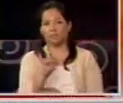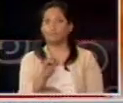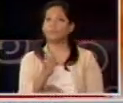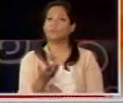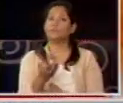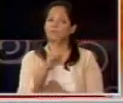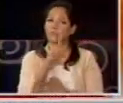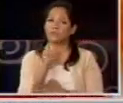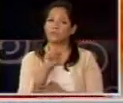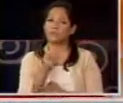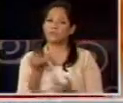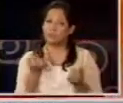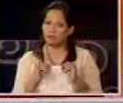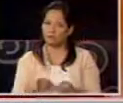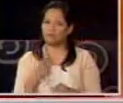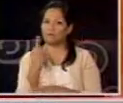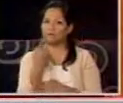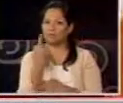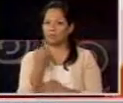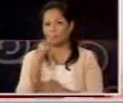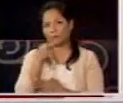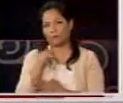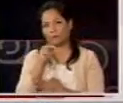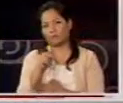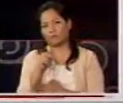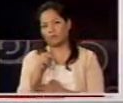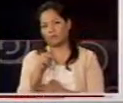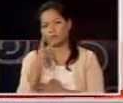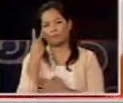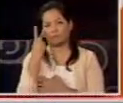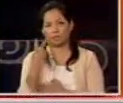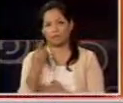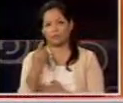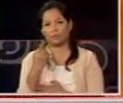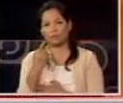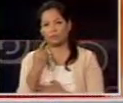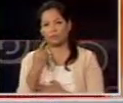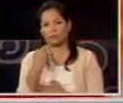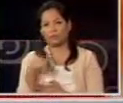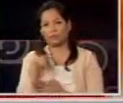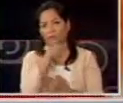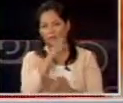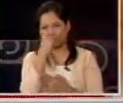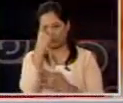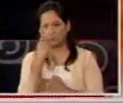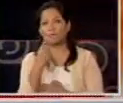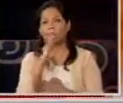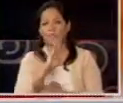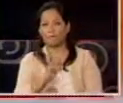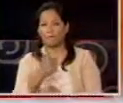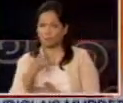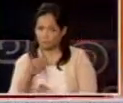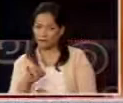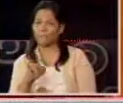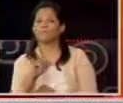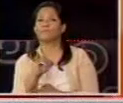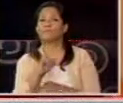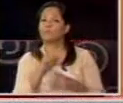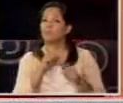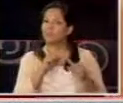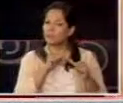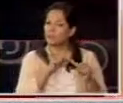incident lamang po. Kasi ang kailangan lang natin makita sa aming pananaw, ano, yung BGEI ay nag-exist ba noong mga panahon na